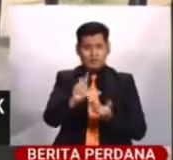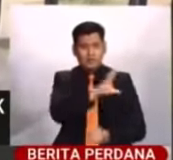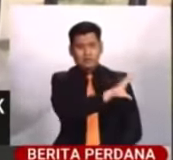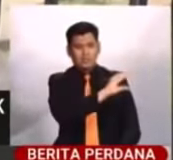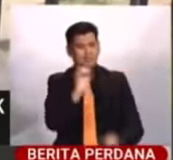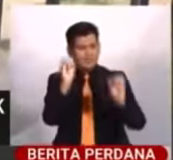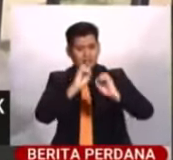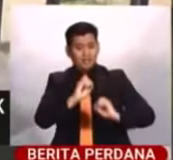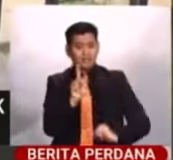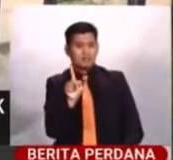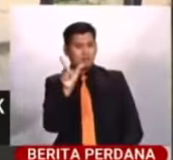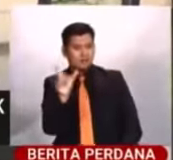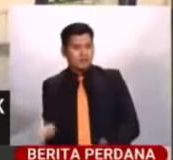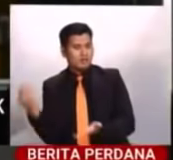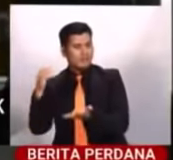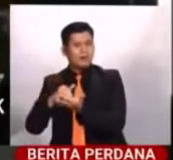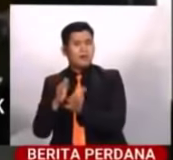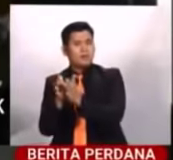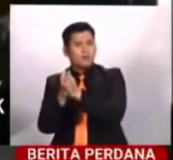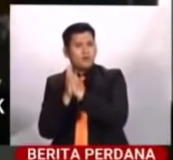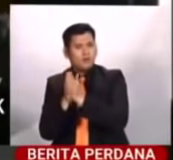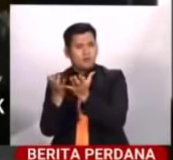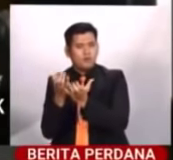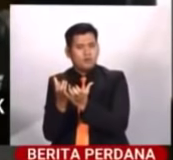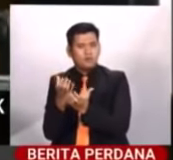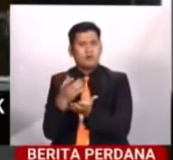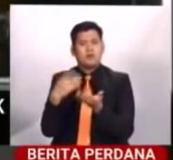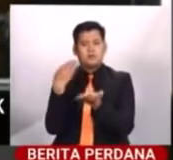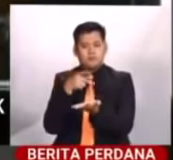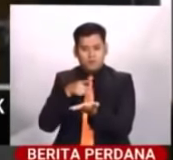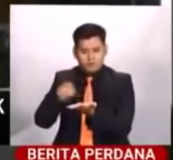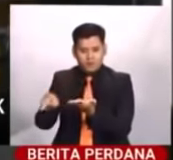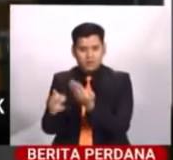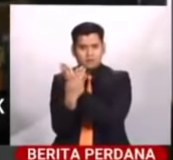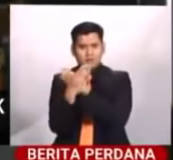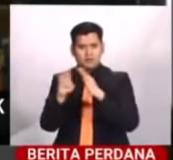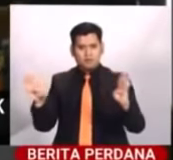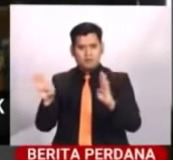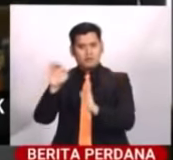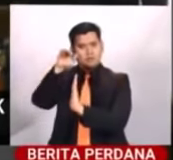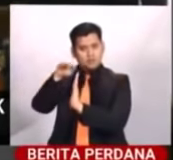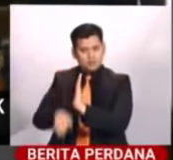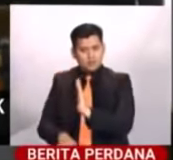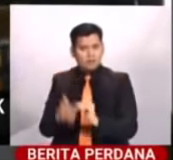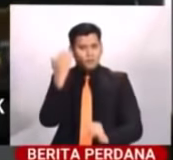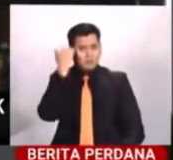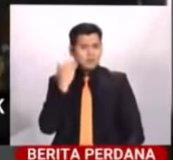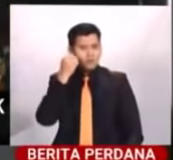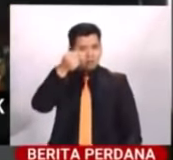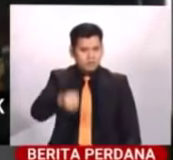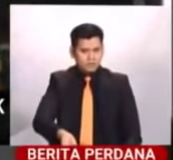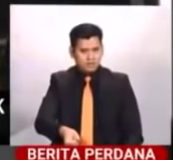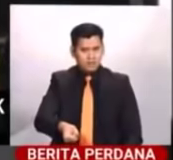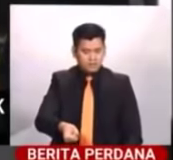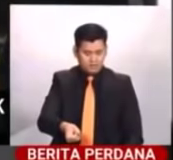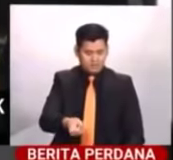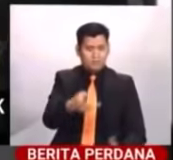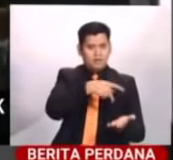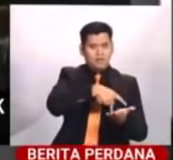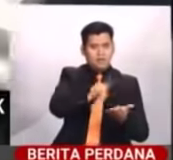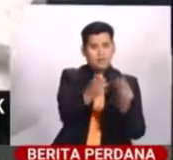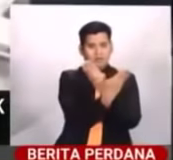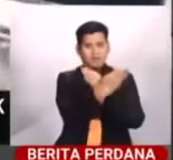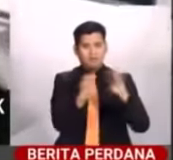tidak diwakili peguam, turut memohon jaminan dikurangkan. Mahkamah kemudian membenarkan kedua-dua tertuduh diikat jamin